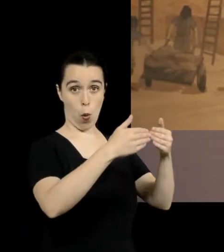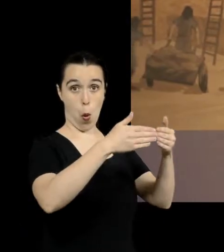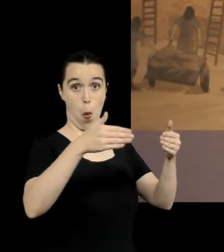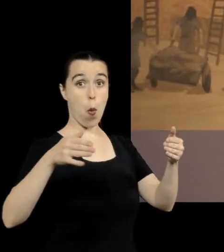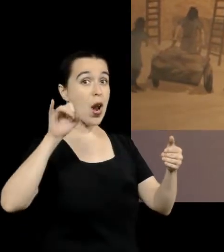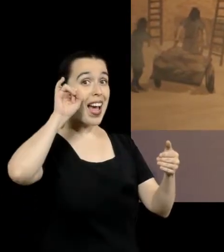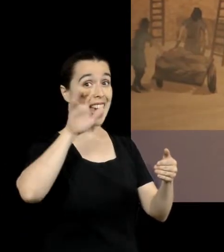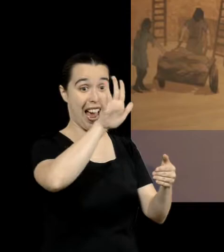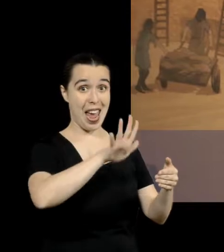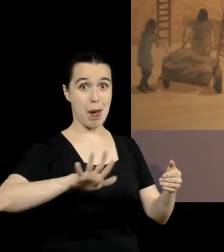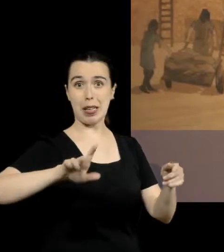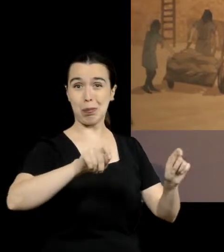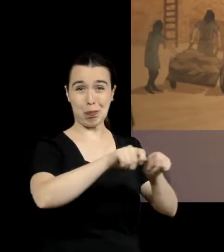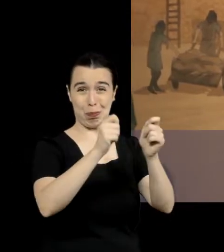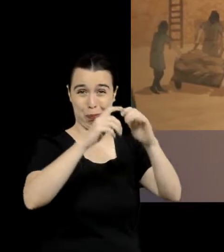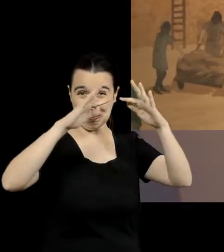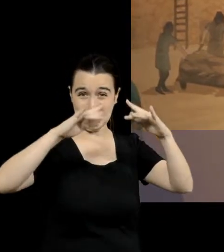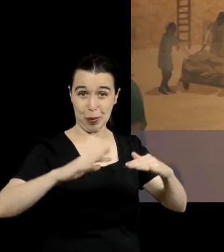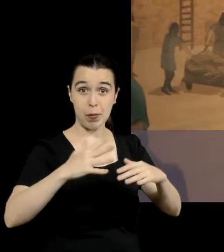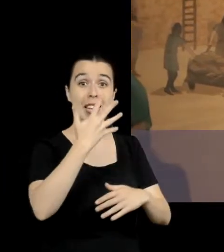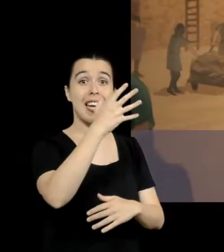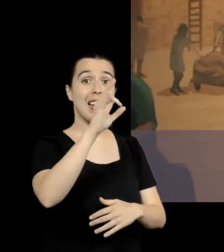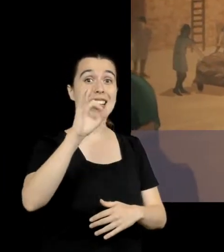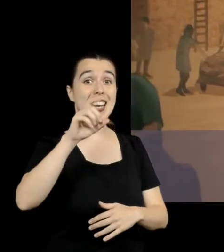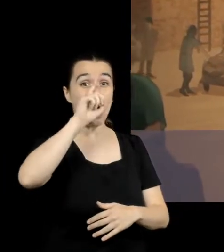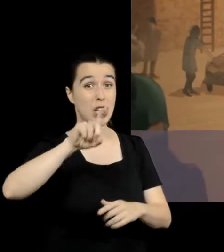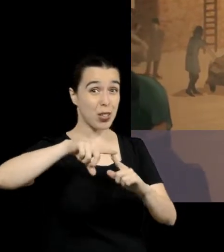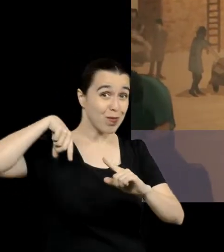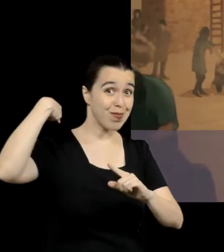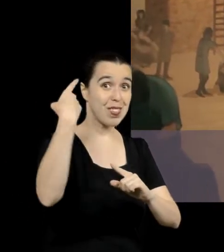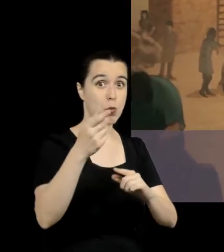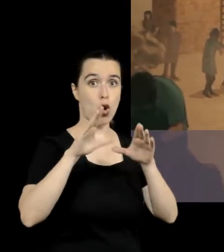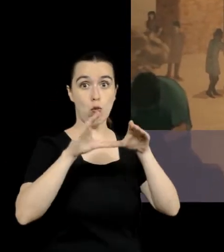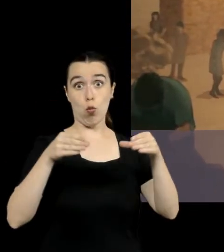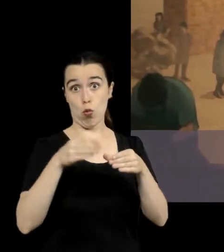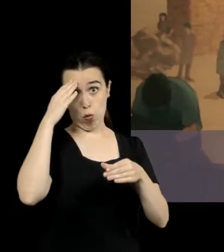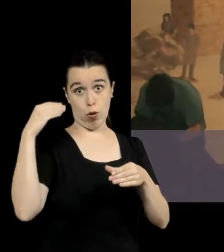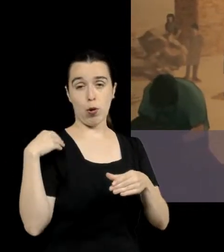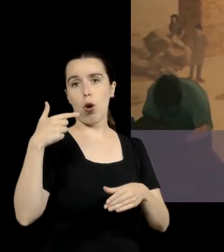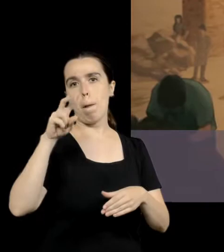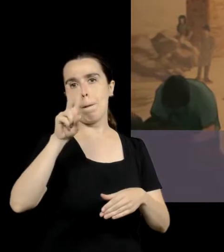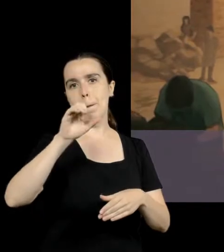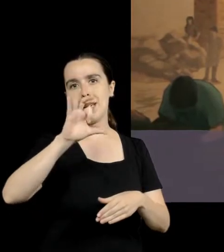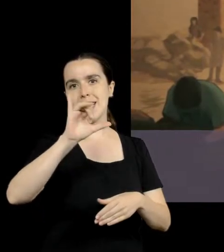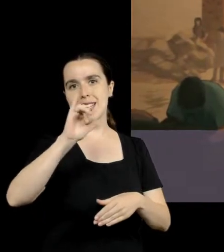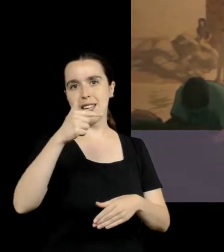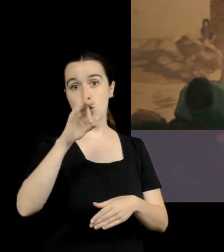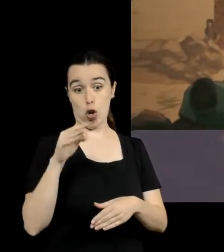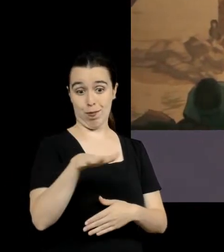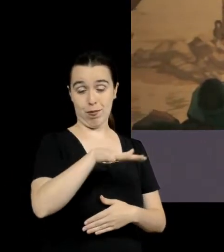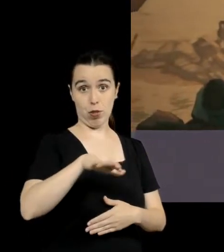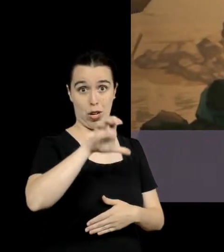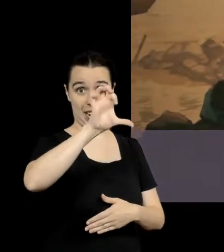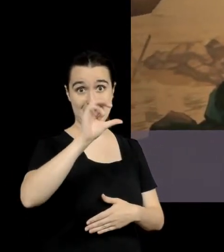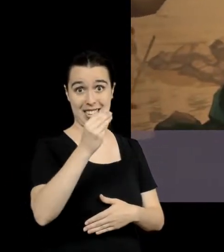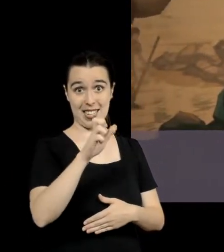Més de 500 anys després de la destrucció de la muralla ibèrica, la població visigòtica de l'esquerda va construir una nova muralla